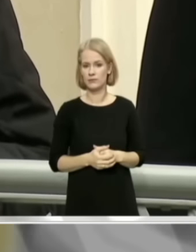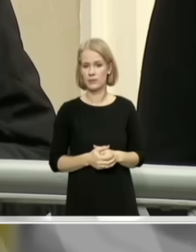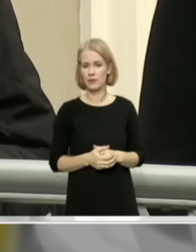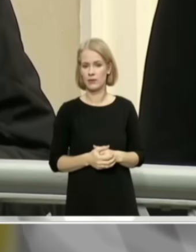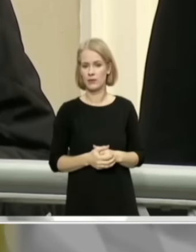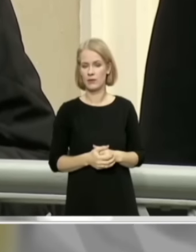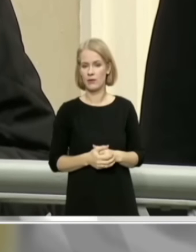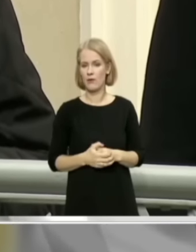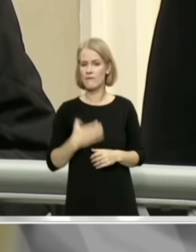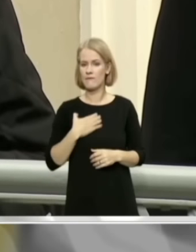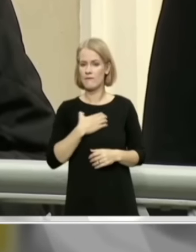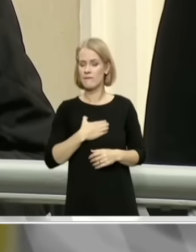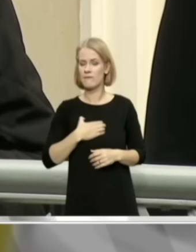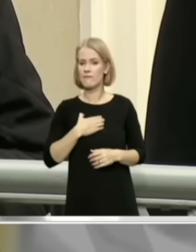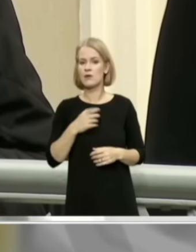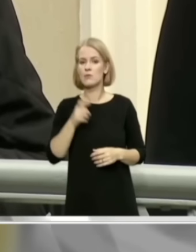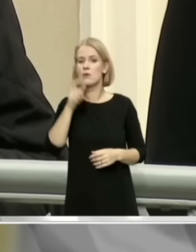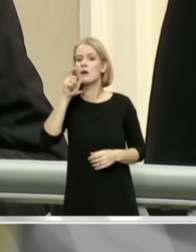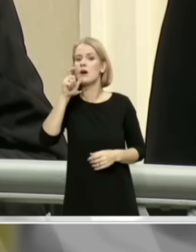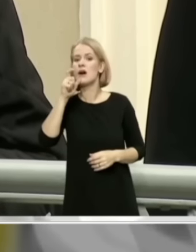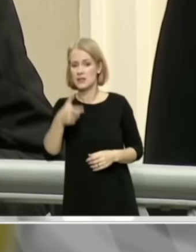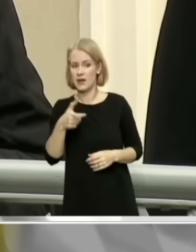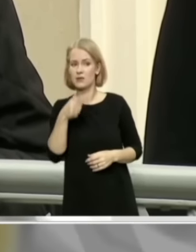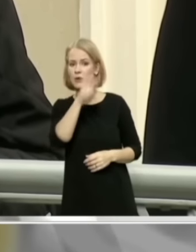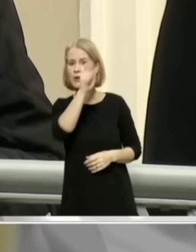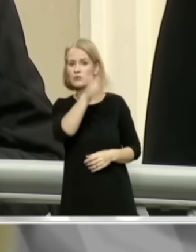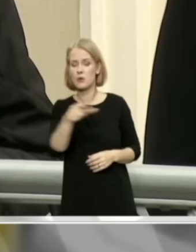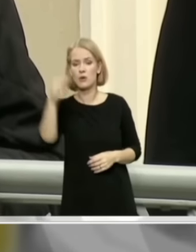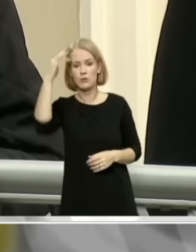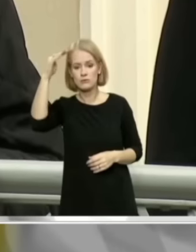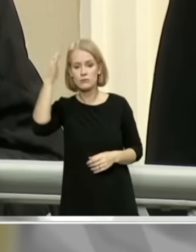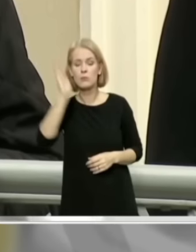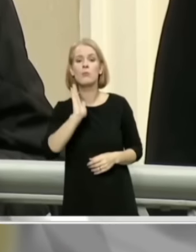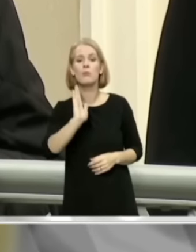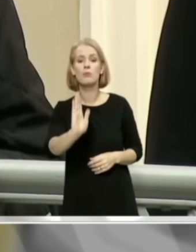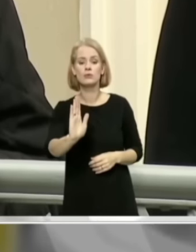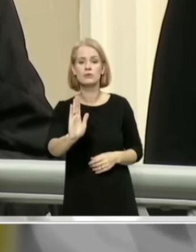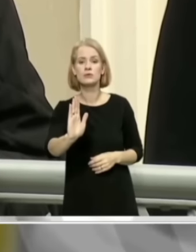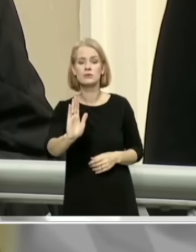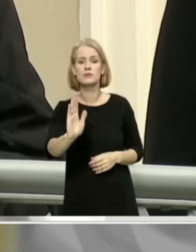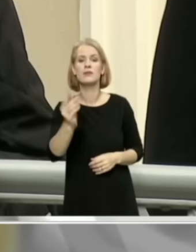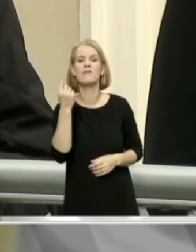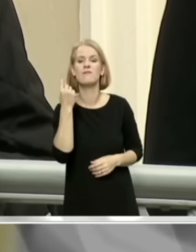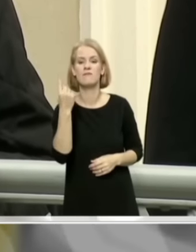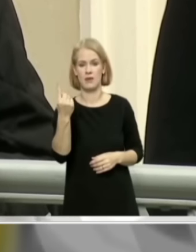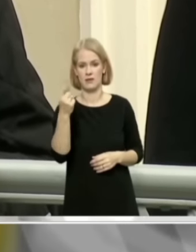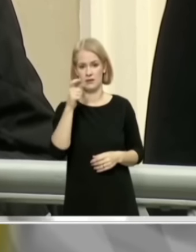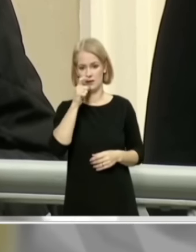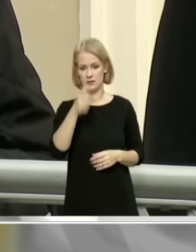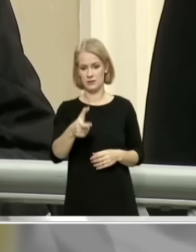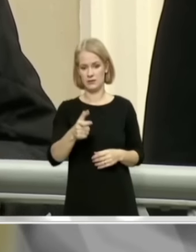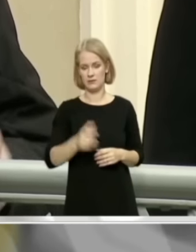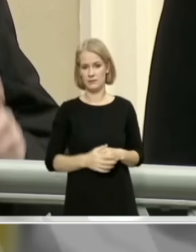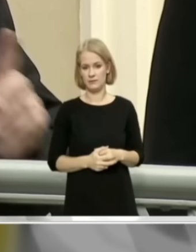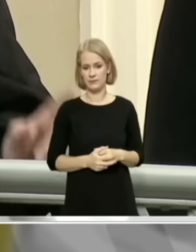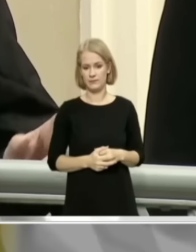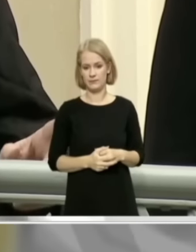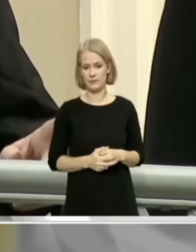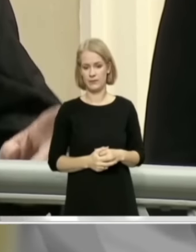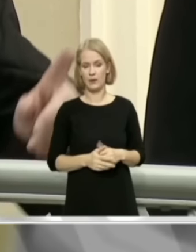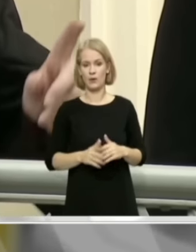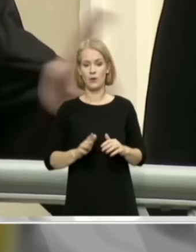Atsakymas tokiems prietrankoms ateis vienas. Jei ne